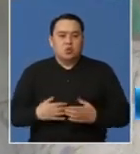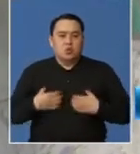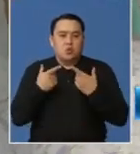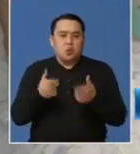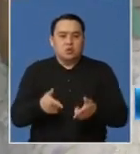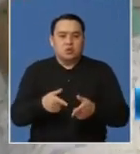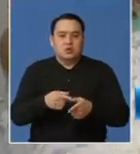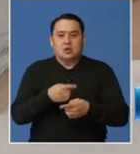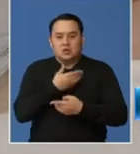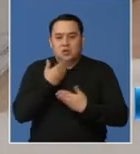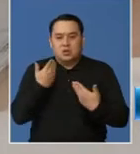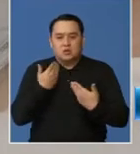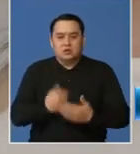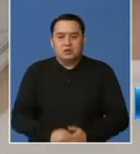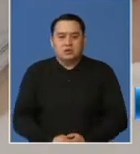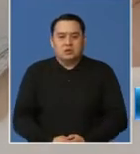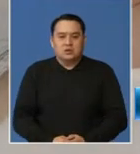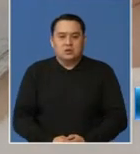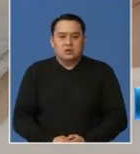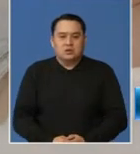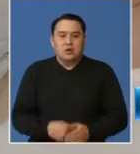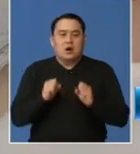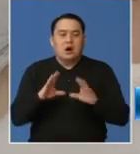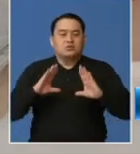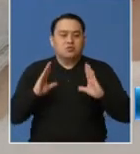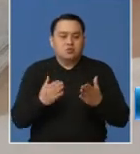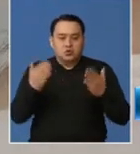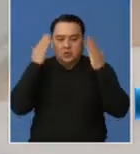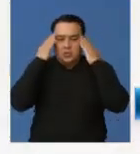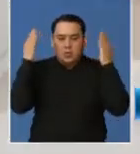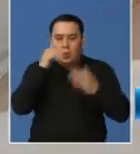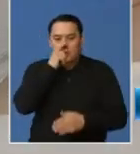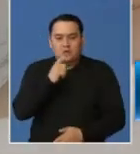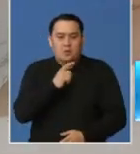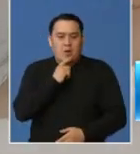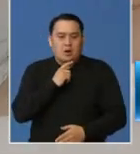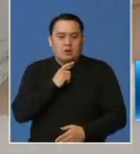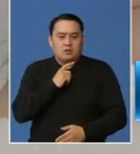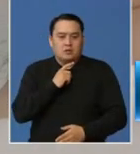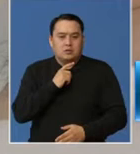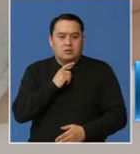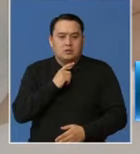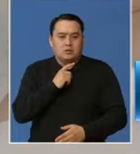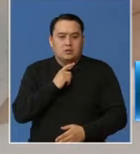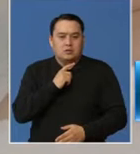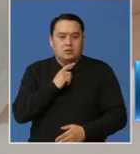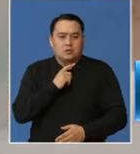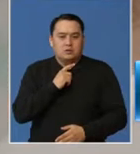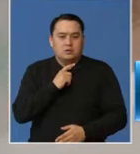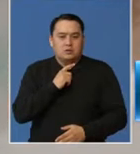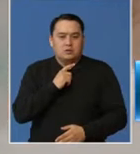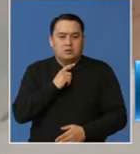угрожает, говорят врачи. Как случилось, я не знаю, не помню. Да, после 12 час или 2, где-то